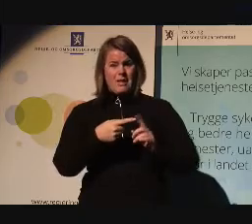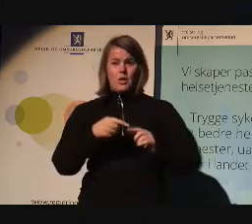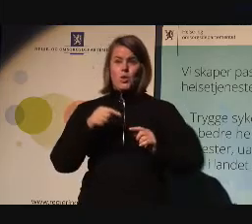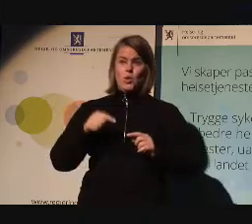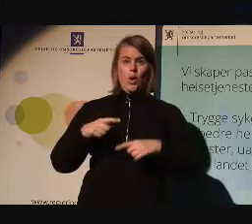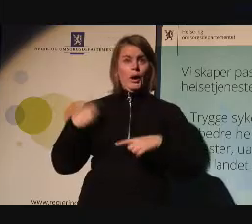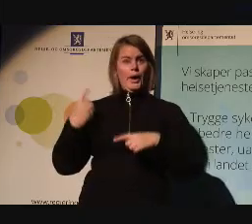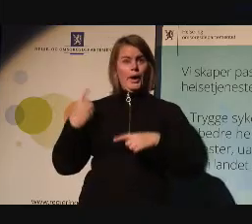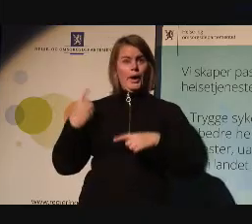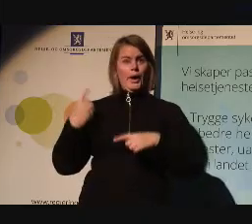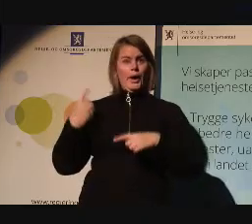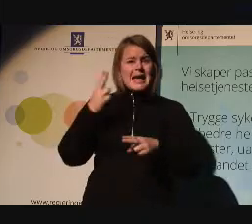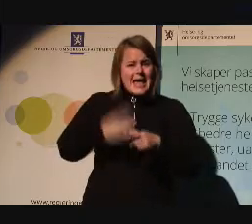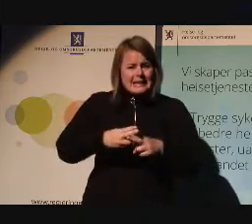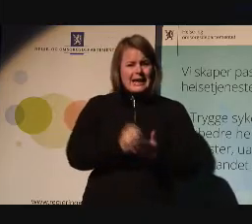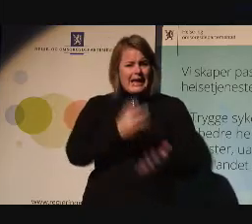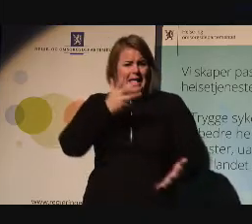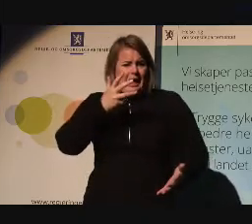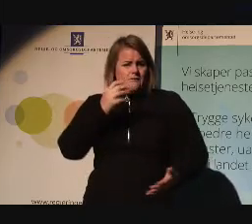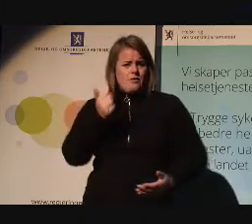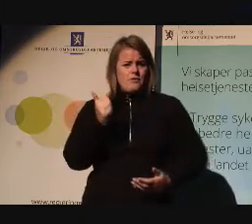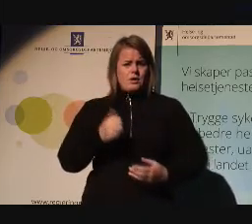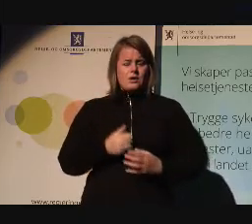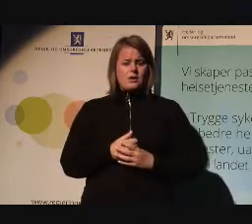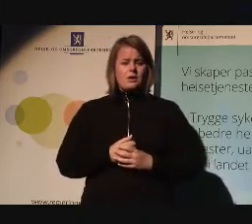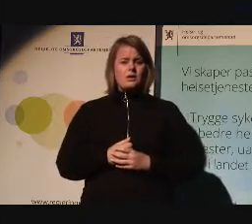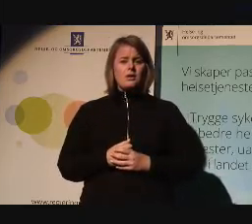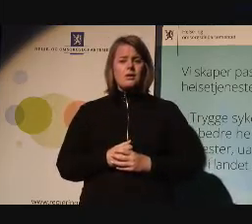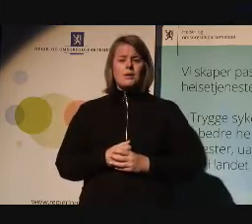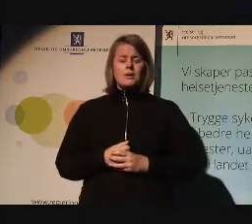dere reagerer? Hvordan forklarer du det?